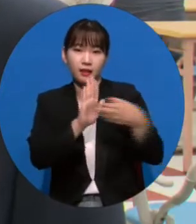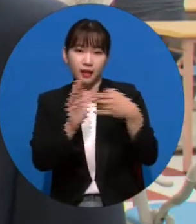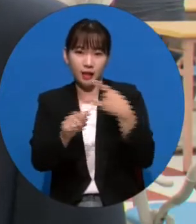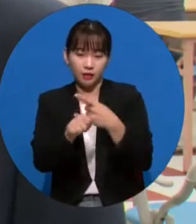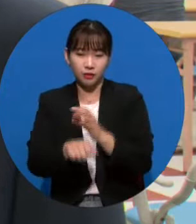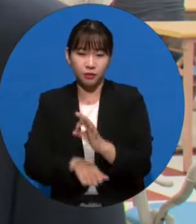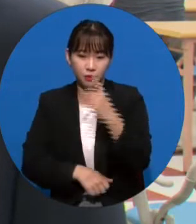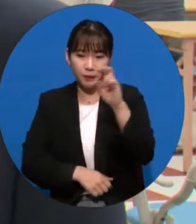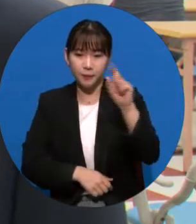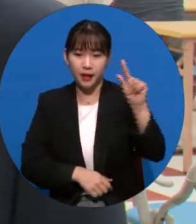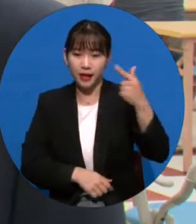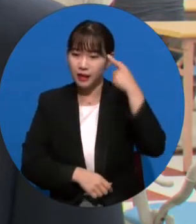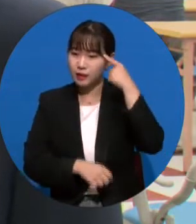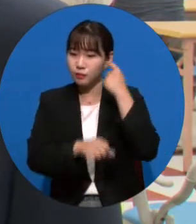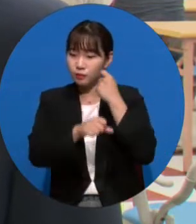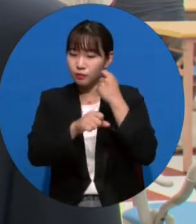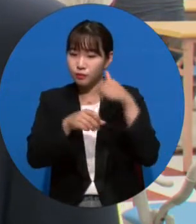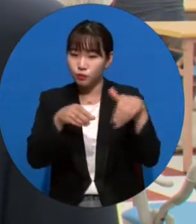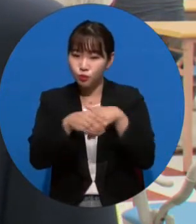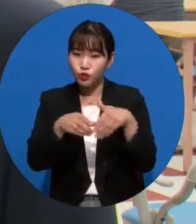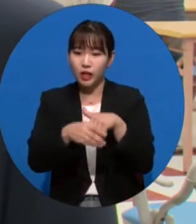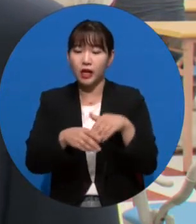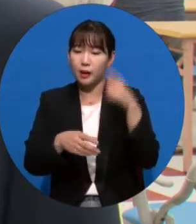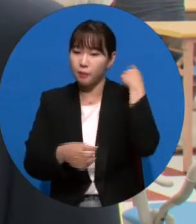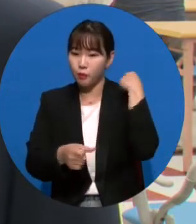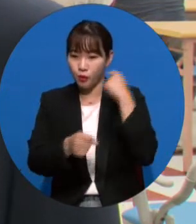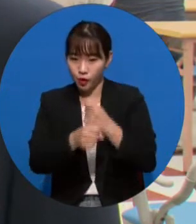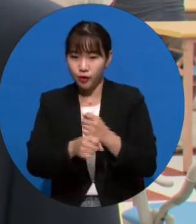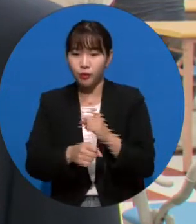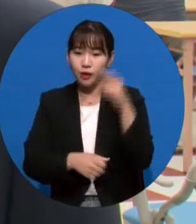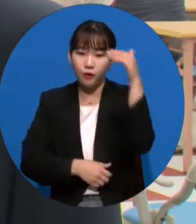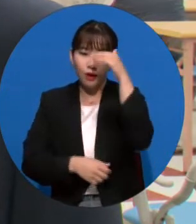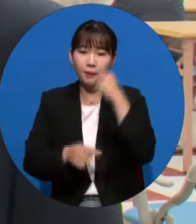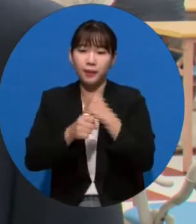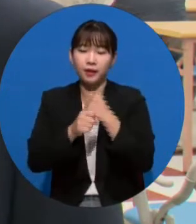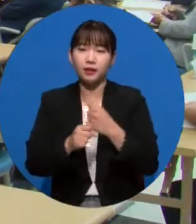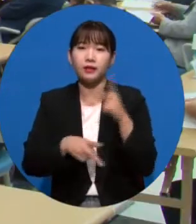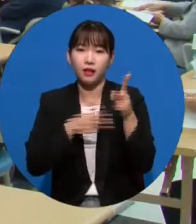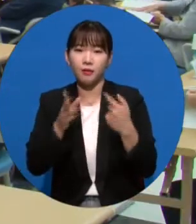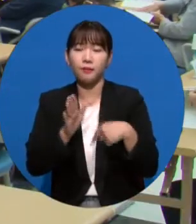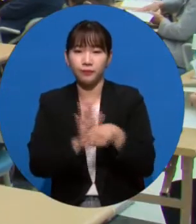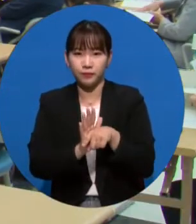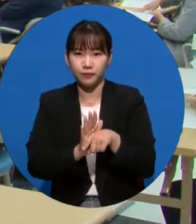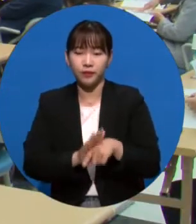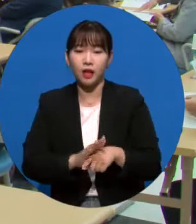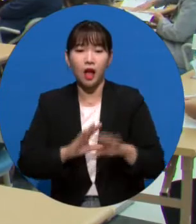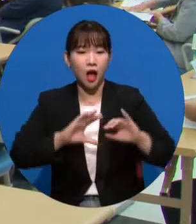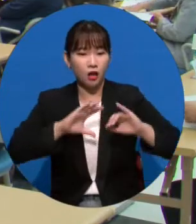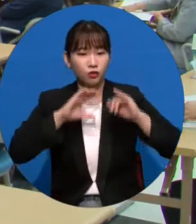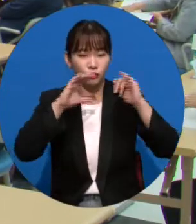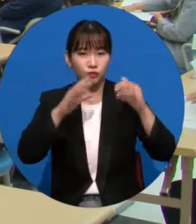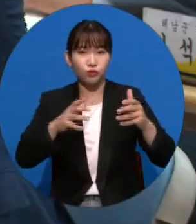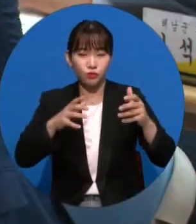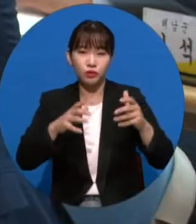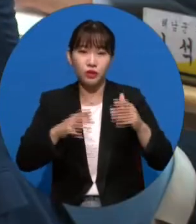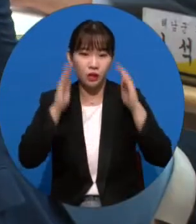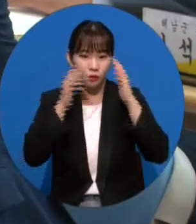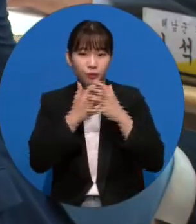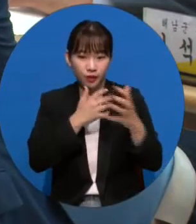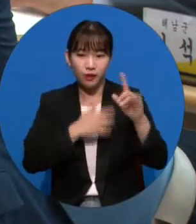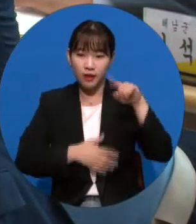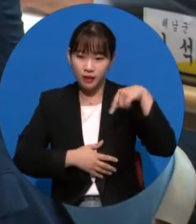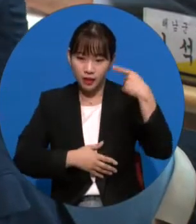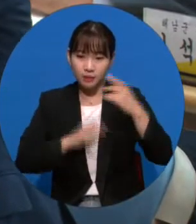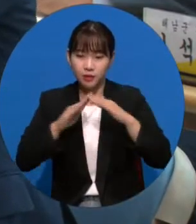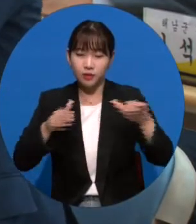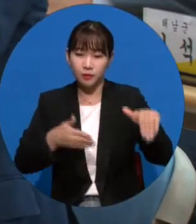또 마한 문화의 어떤 복원을 통해서 관광 자원하는 그런 사업들을 하기 위해서. 국제 학술 대회를 계기로